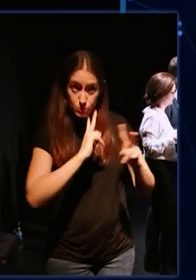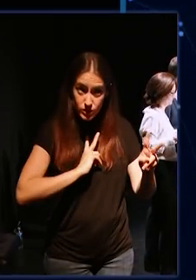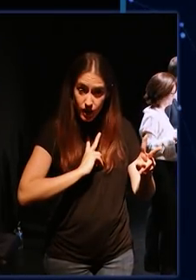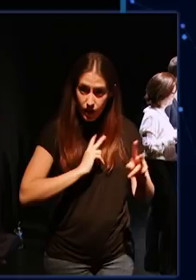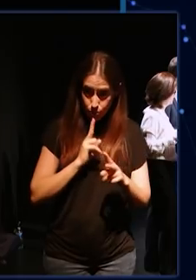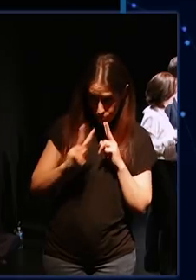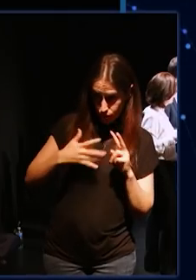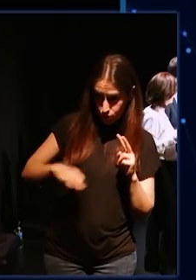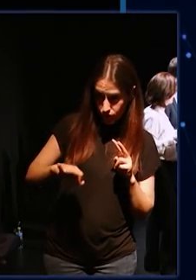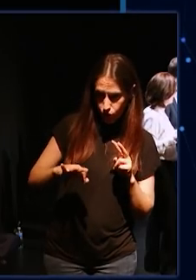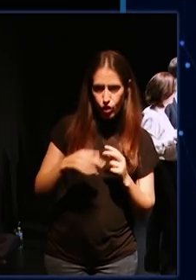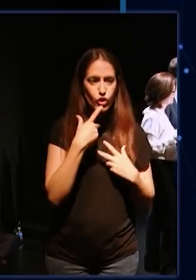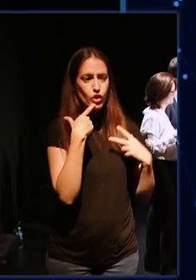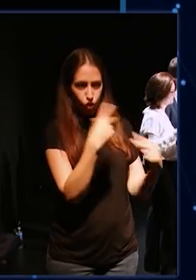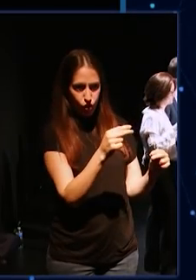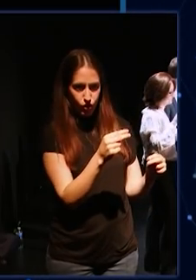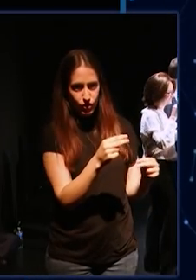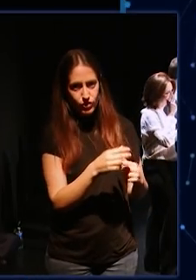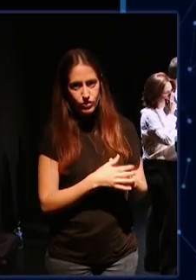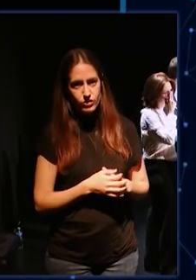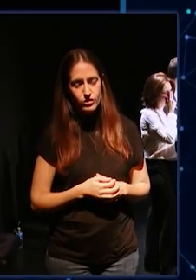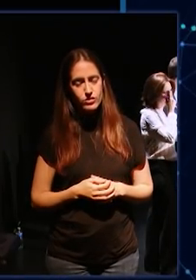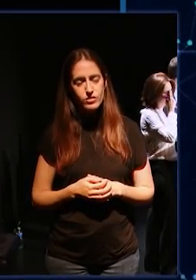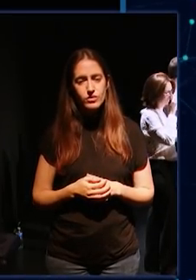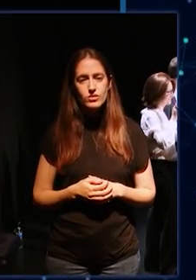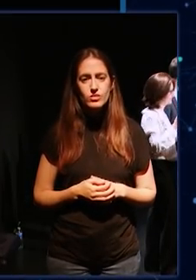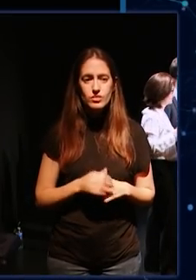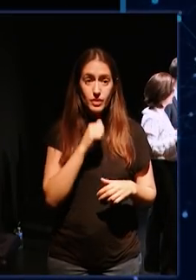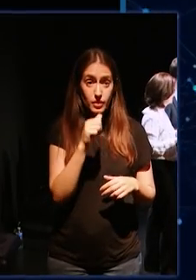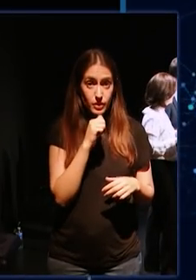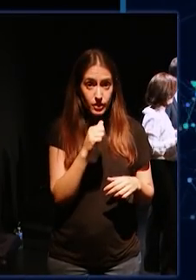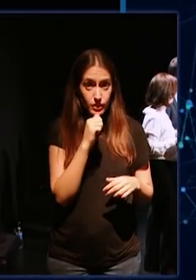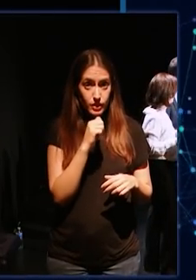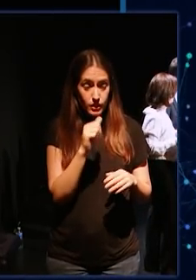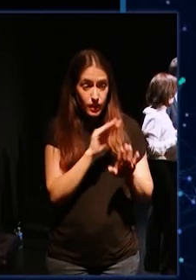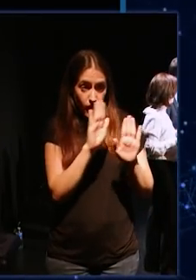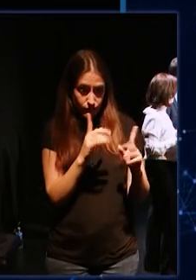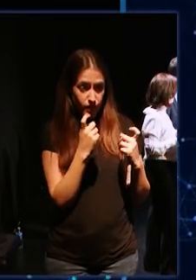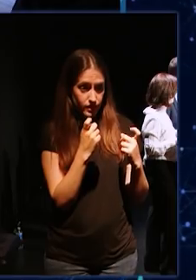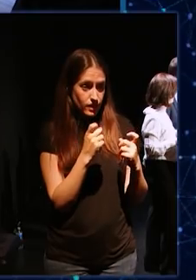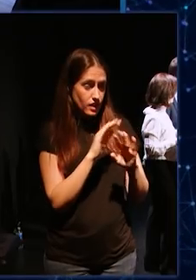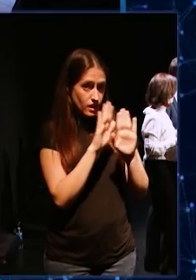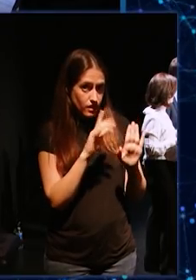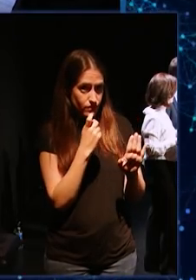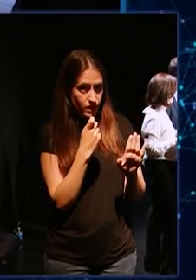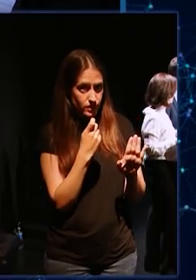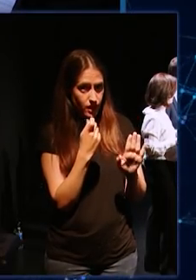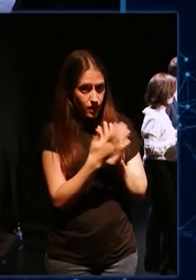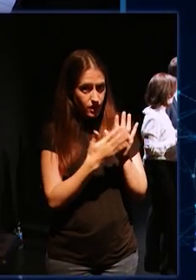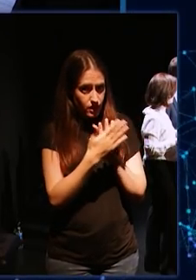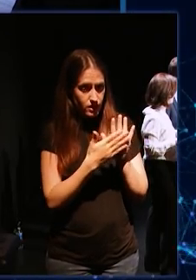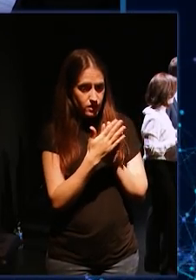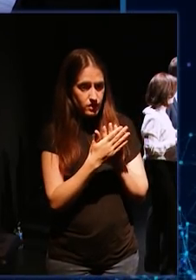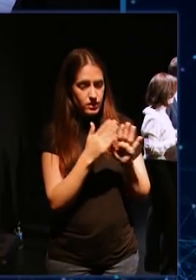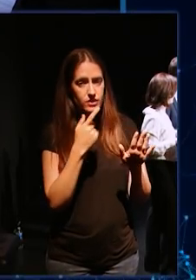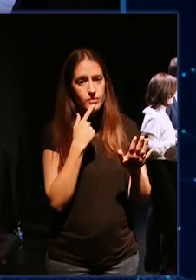deixa'm acabar. És molt revelador. Deixa'm acabar, no, és que no he acabat. No he acabat. No he acabat, no he acabat.